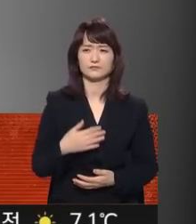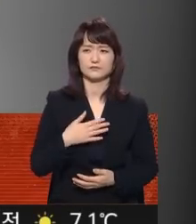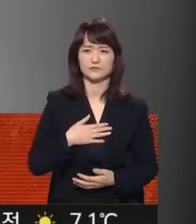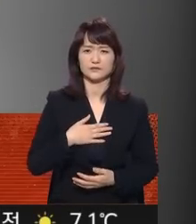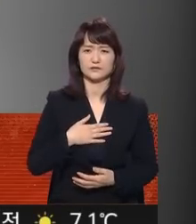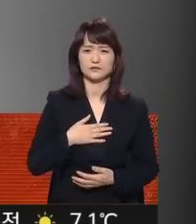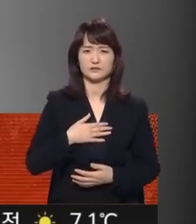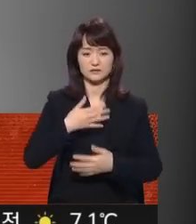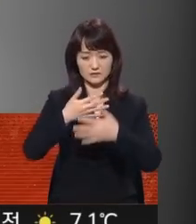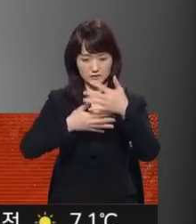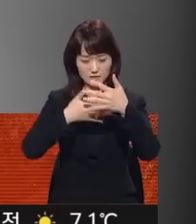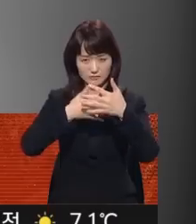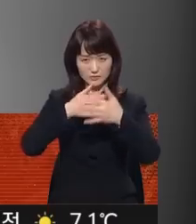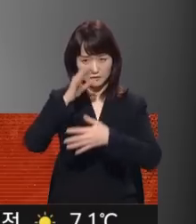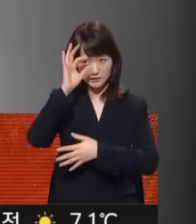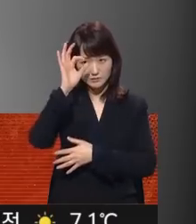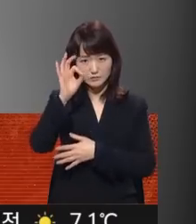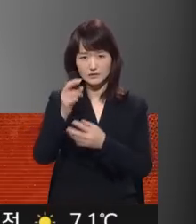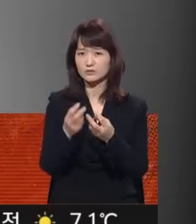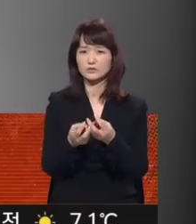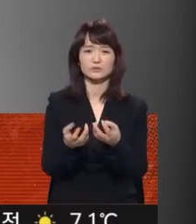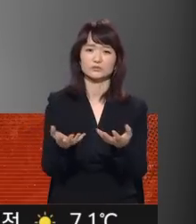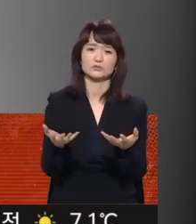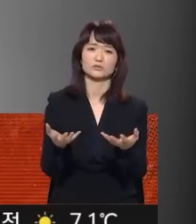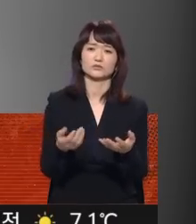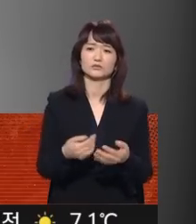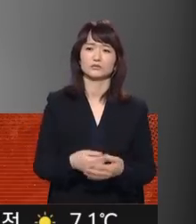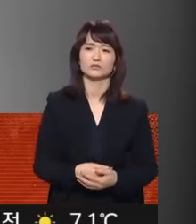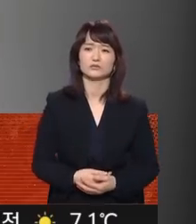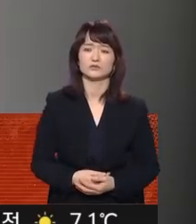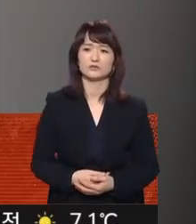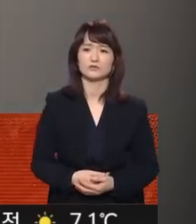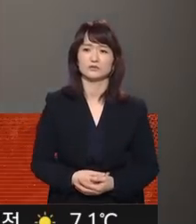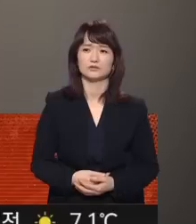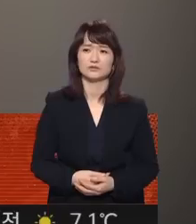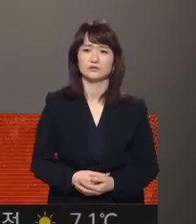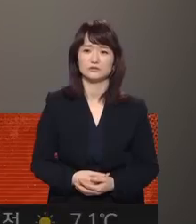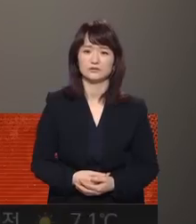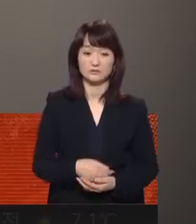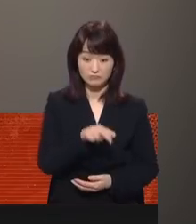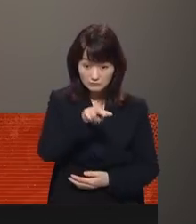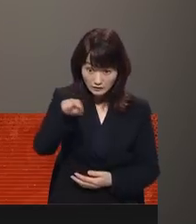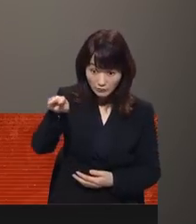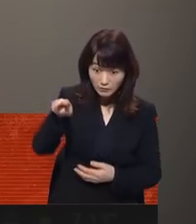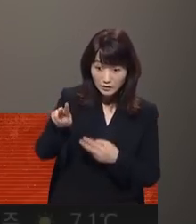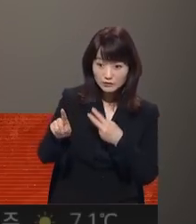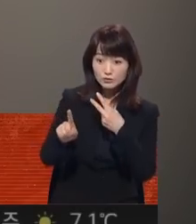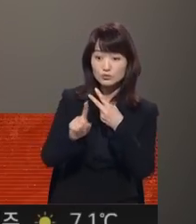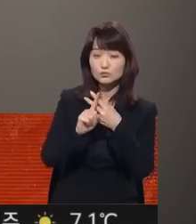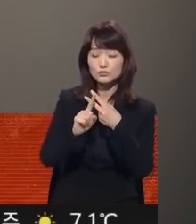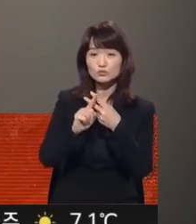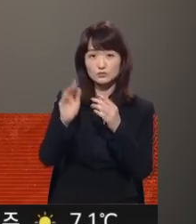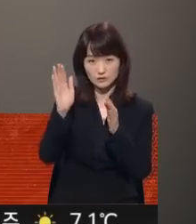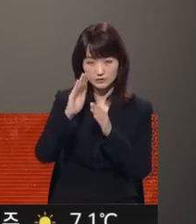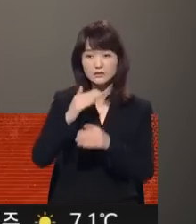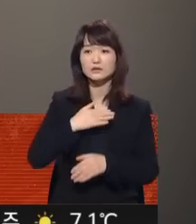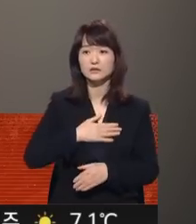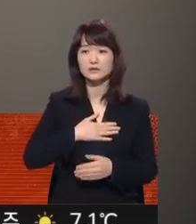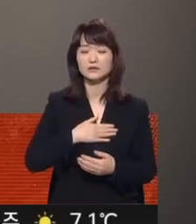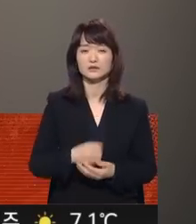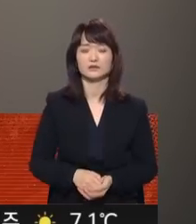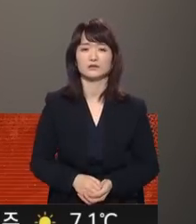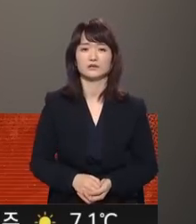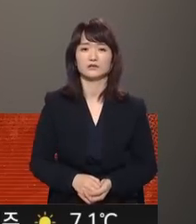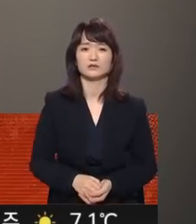뭐 방송을 준비하느라 봤는데 나도 중학생이에요 저는 일단이 문제를 뭐 제대로 따지기